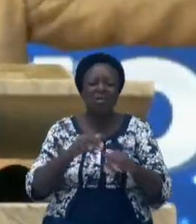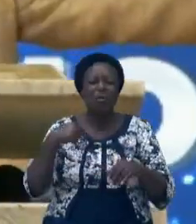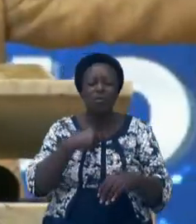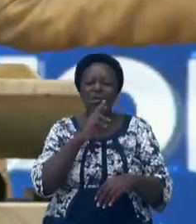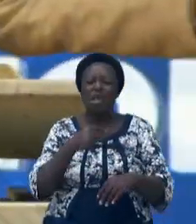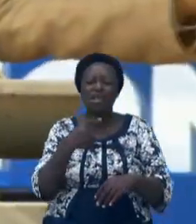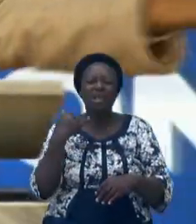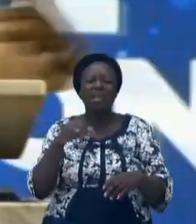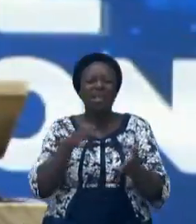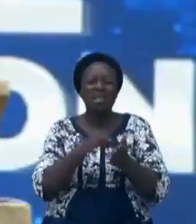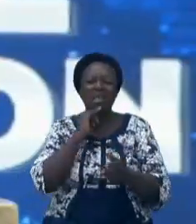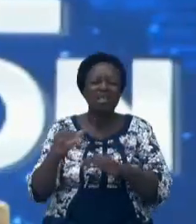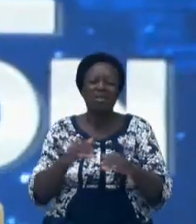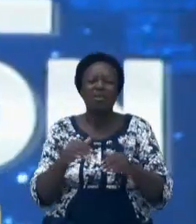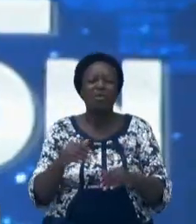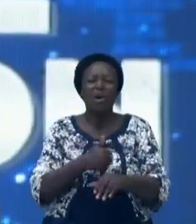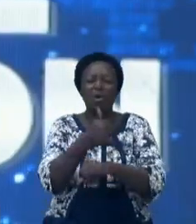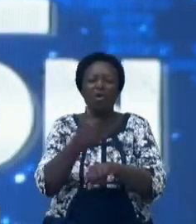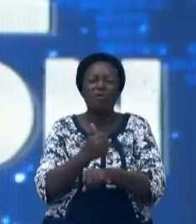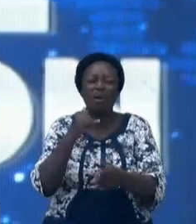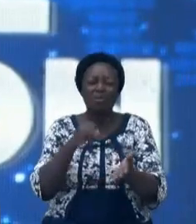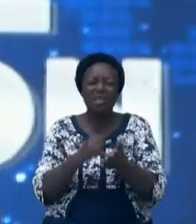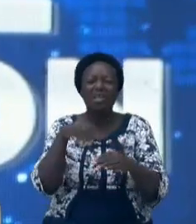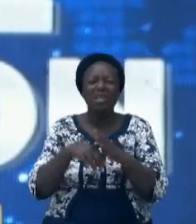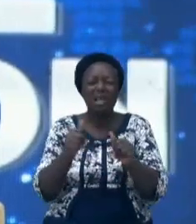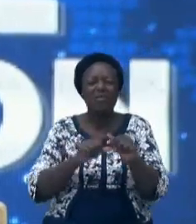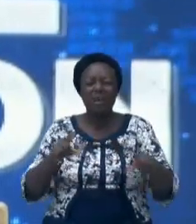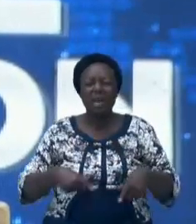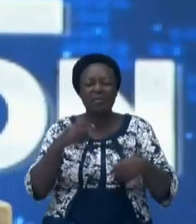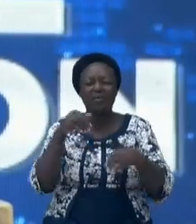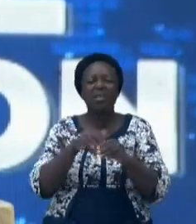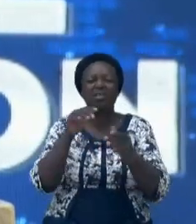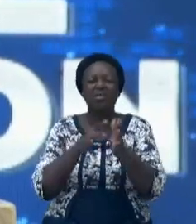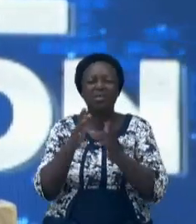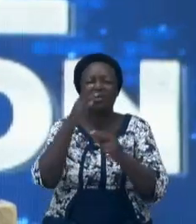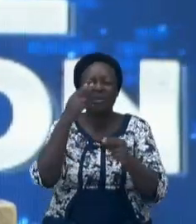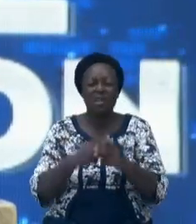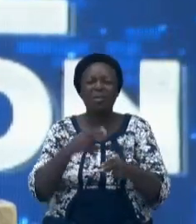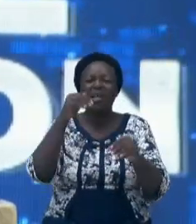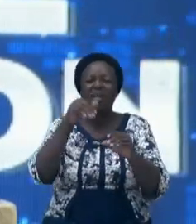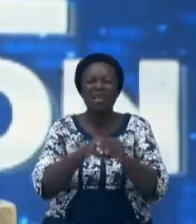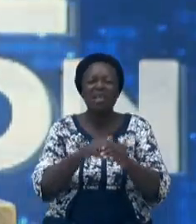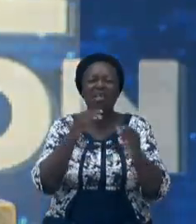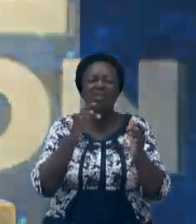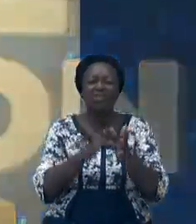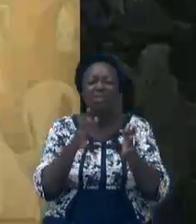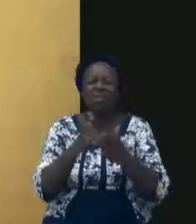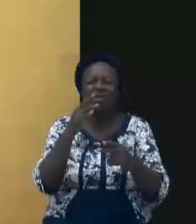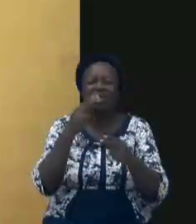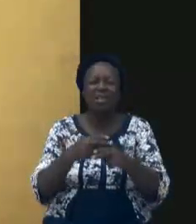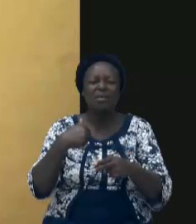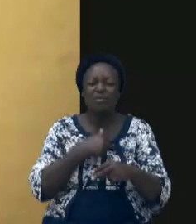tu as dit qu'on sait faire nous acceptons cause affaire confirme le là chaque vie au nom de